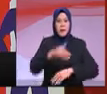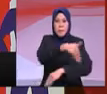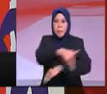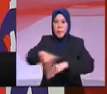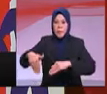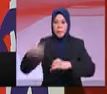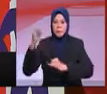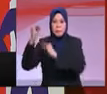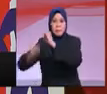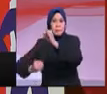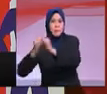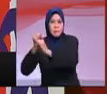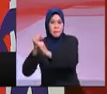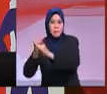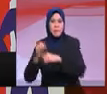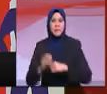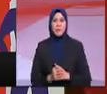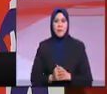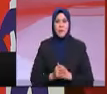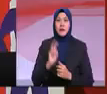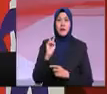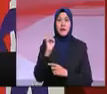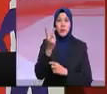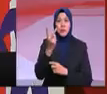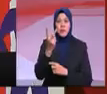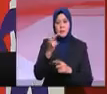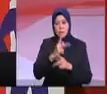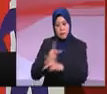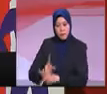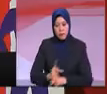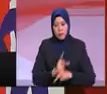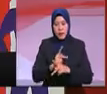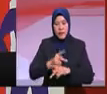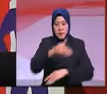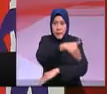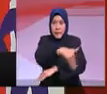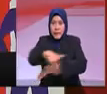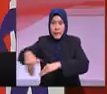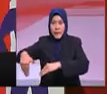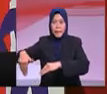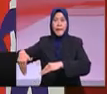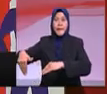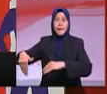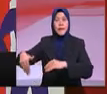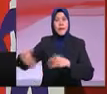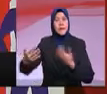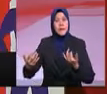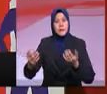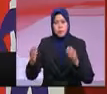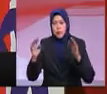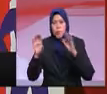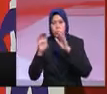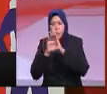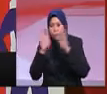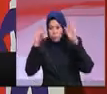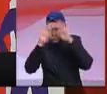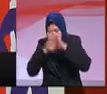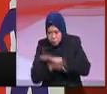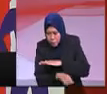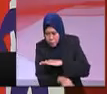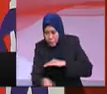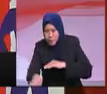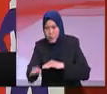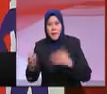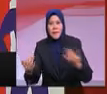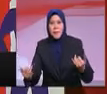antarabangsa. Jadi yang kedua ialah kita lihat kawalan sepadan untuk jalan-jalan tikus contohnya. Jadi kita ada